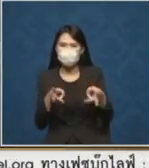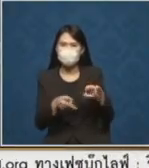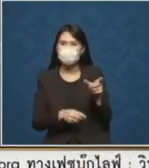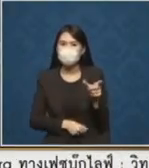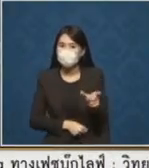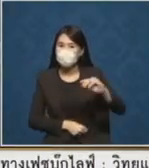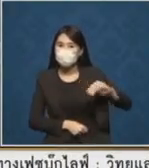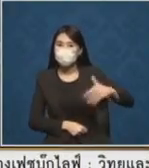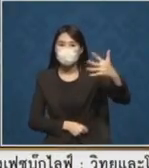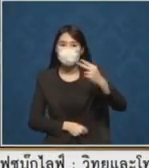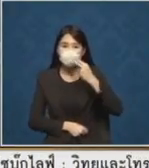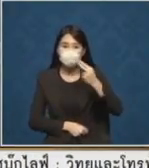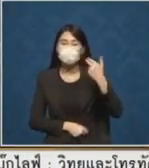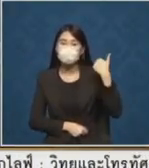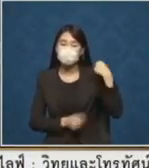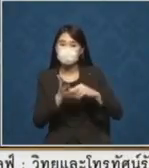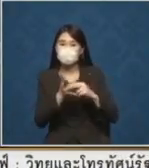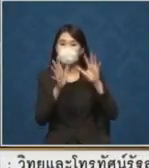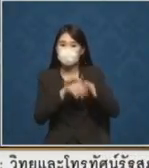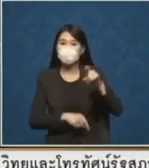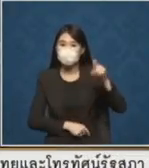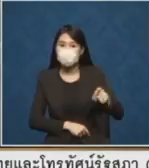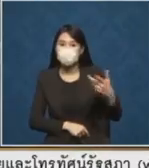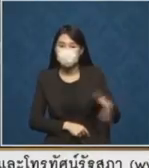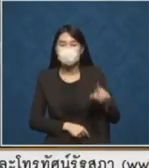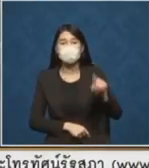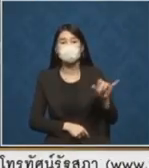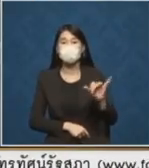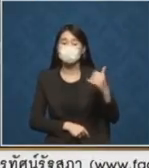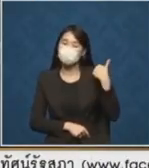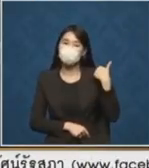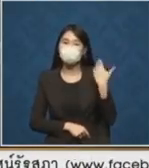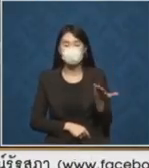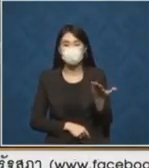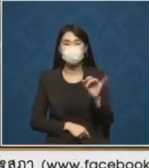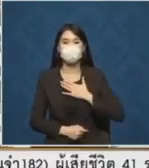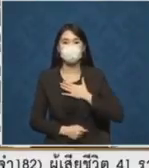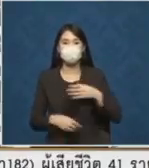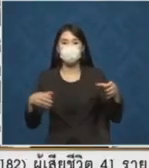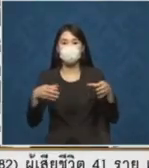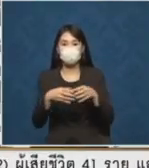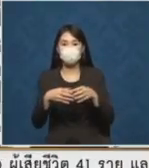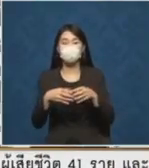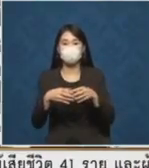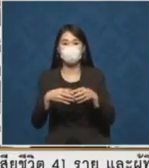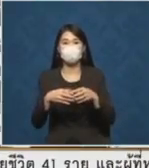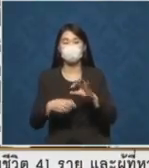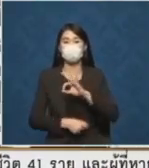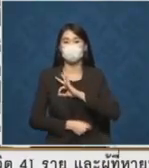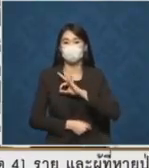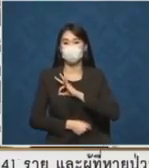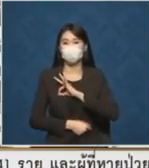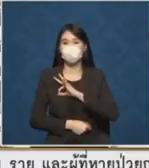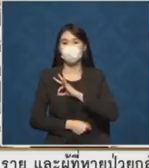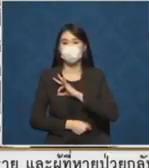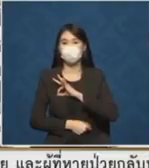ดที่ท่านพูดเช่นนั้น คุณก็มองขึ้นความที่การพัฒนาบทบาทการทำหน้าที่ของท่านนะคะว่า ไม่มีน้ำยา สารยา